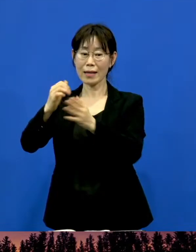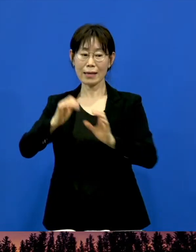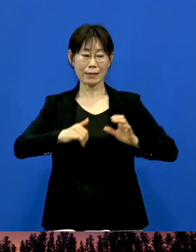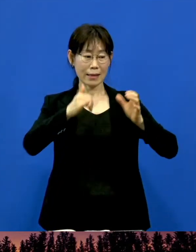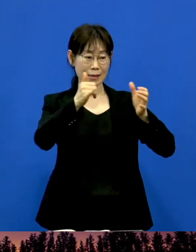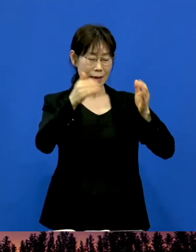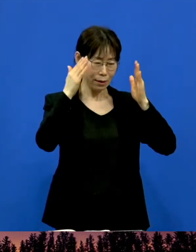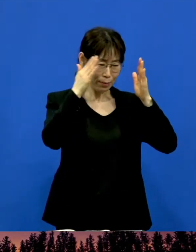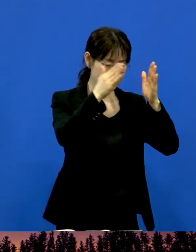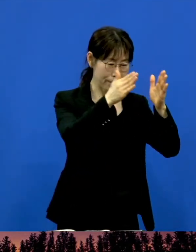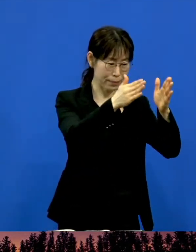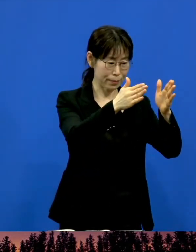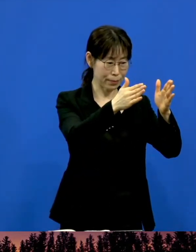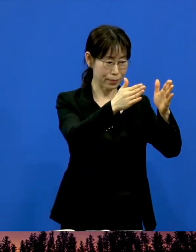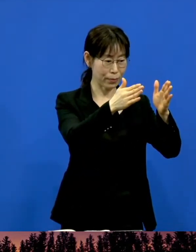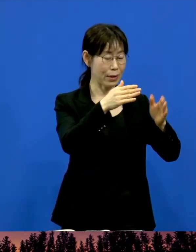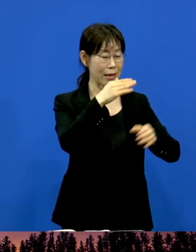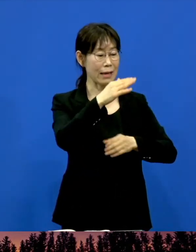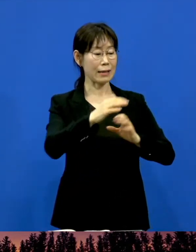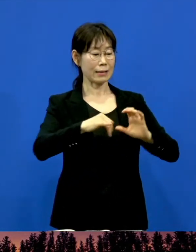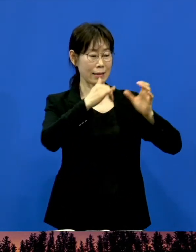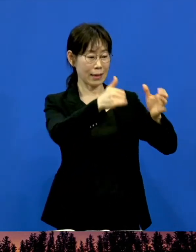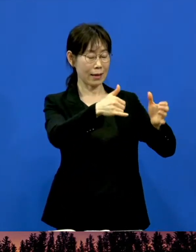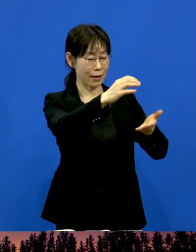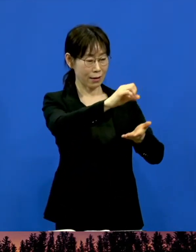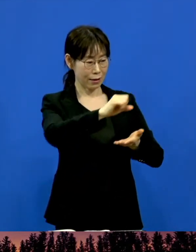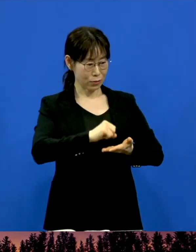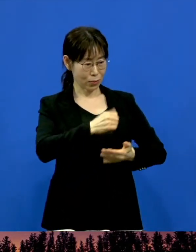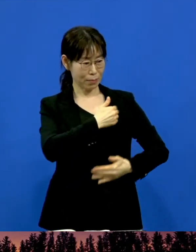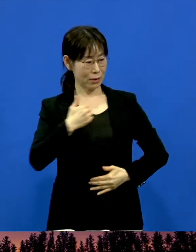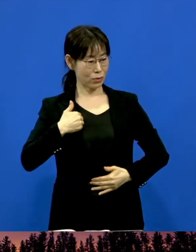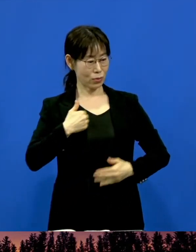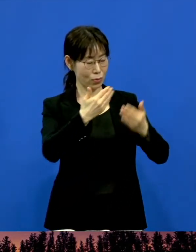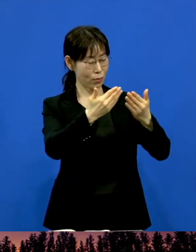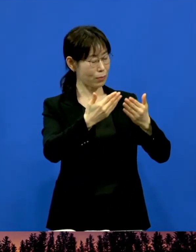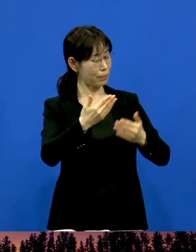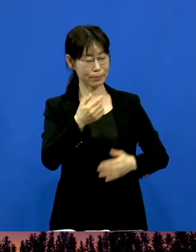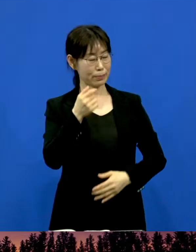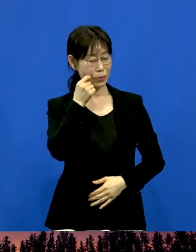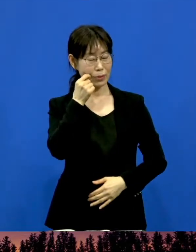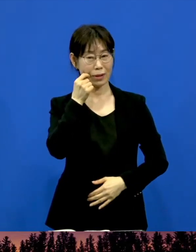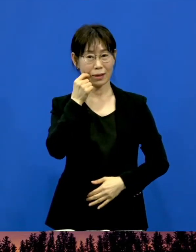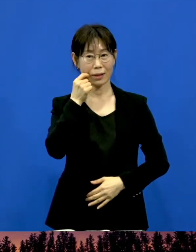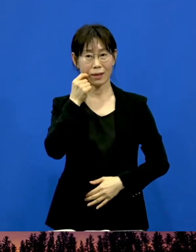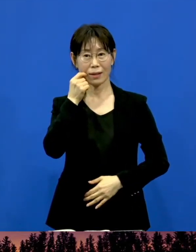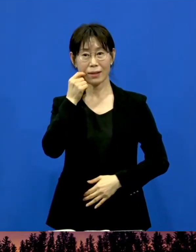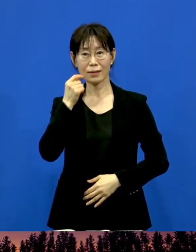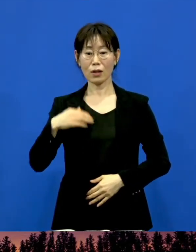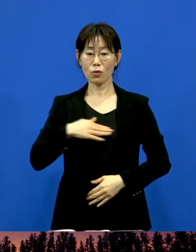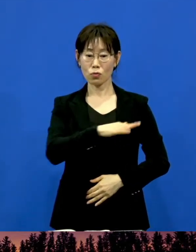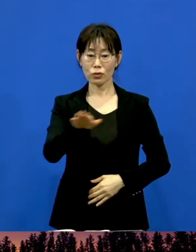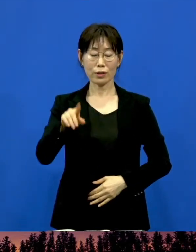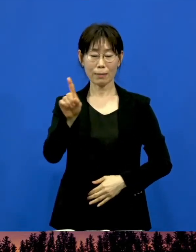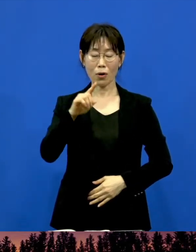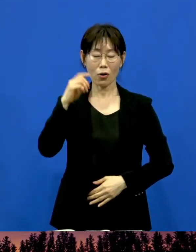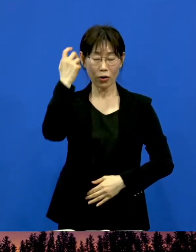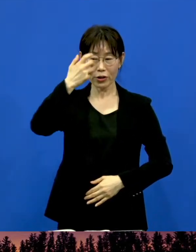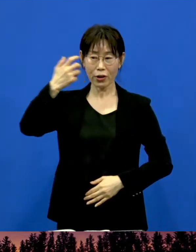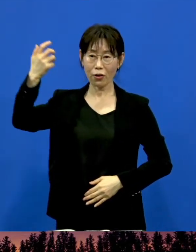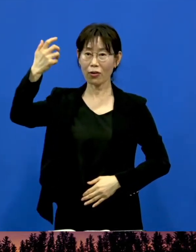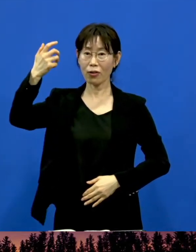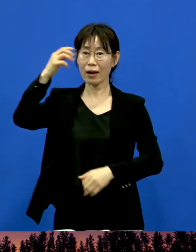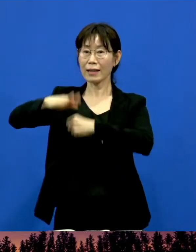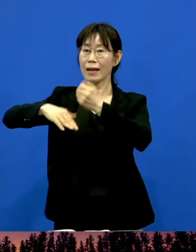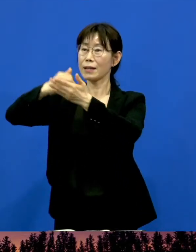우리를 만족하지 않도록, 못하도록 만드셨다는 거예요. 눈에 보이는 것뿐 아니에요. 우리는 영으로, 영이신